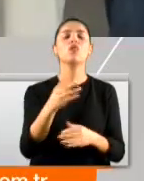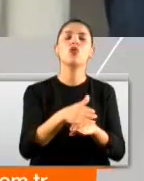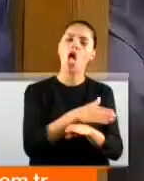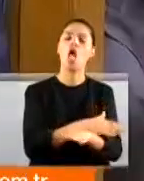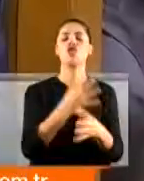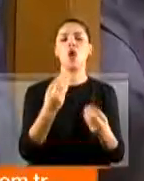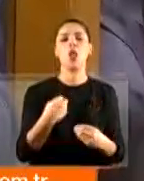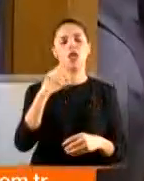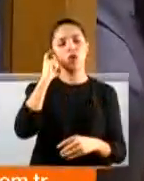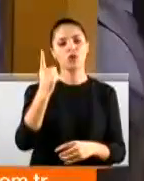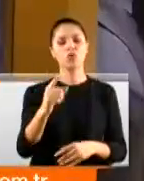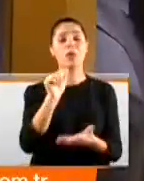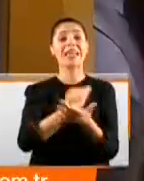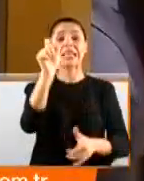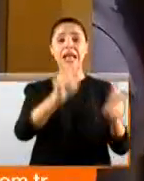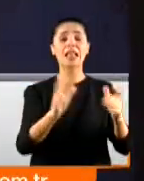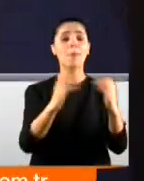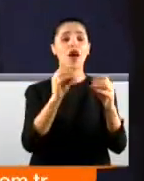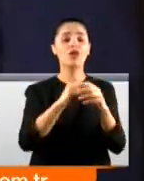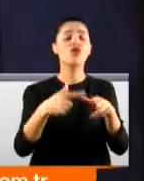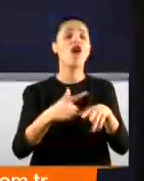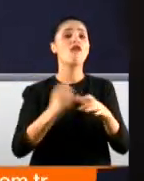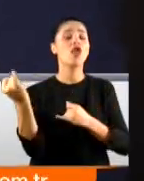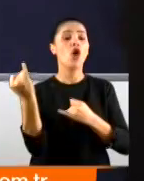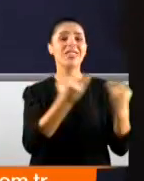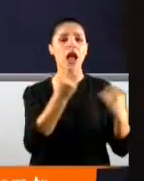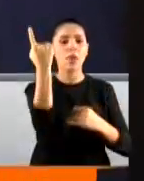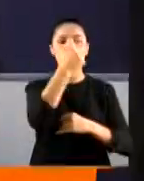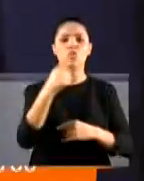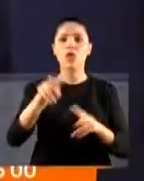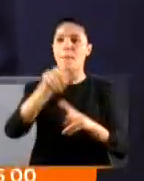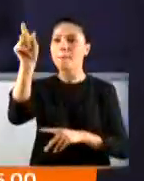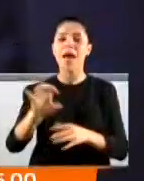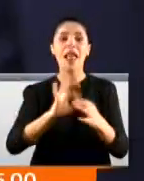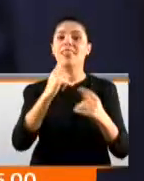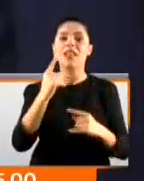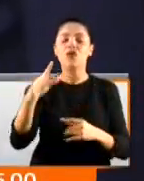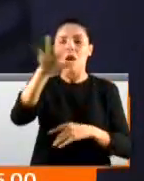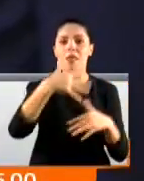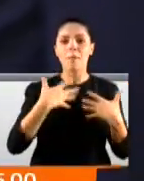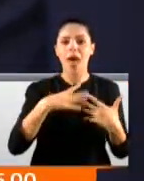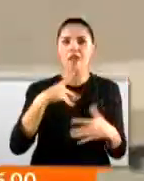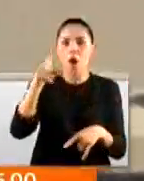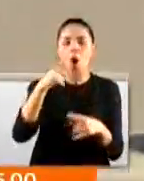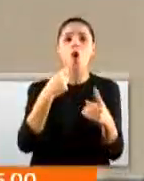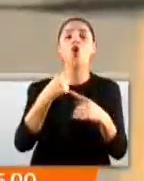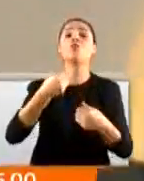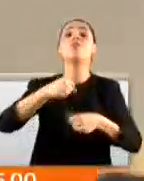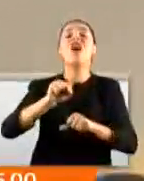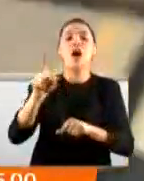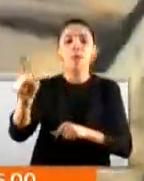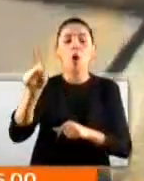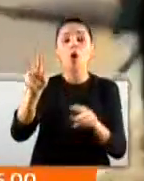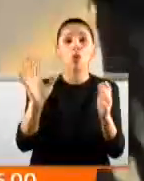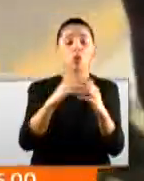kalmadan olacak haberciler parti içinde Feto kavgası ile ilgili akşener'in ne diyeceğini merak ediyordu o konuşmadı ama